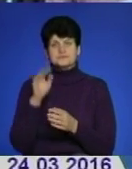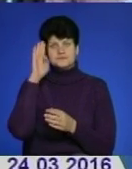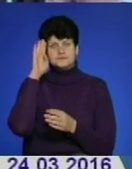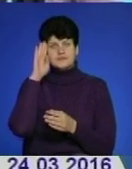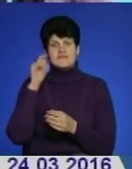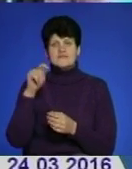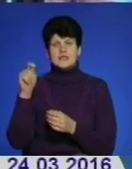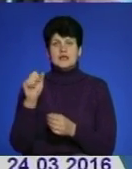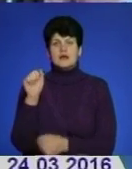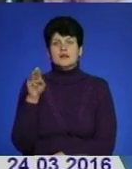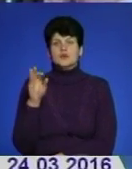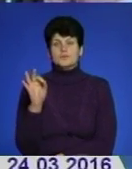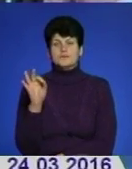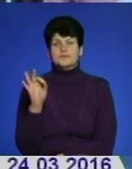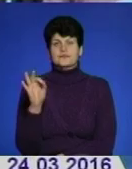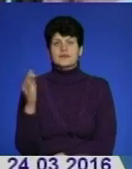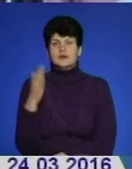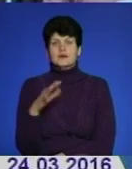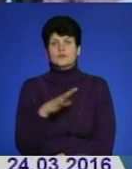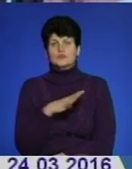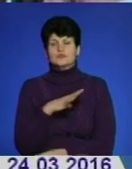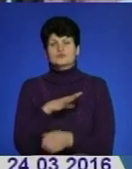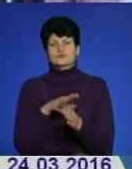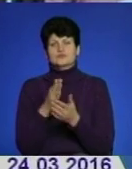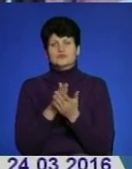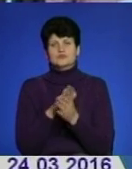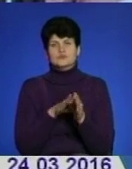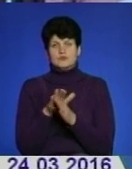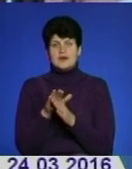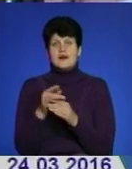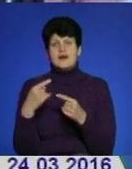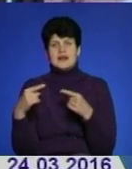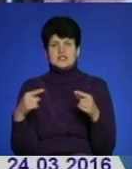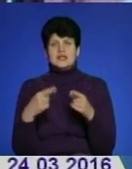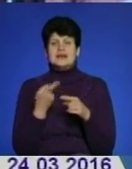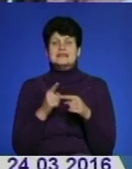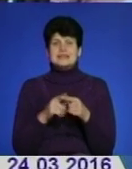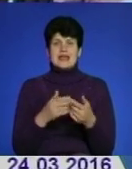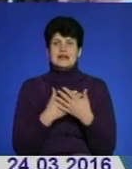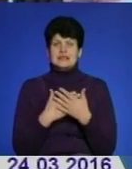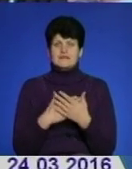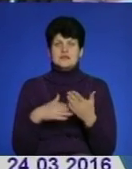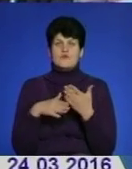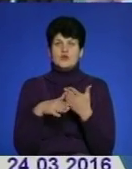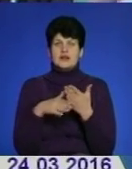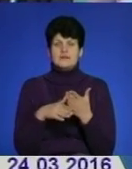боєць війни АТО, який пройшов повністю всю службу. Решта – це волонтери, активісти, які долучаються завжди